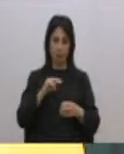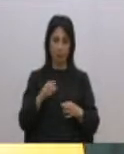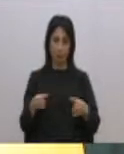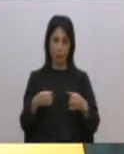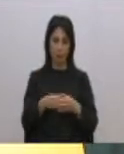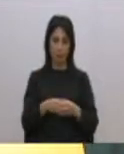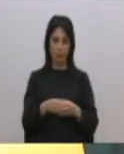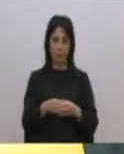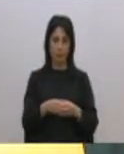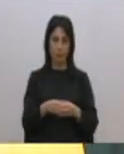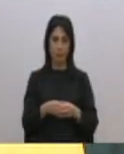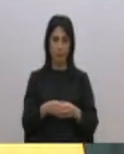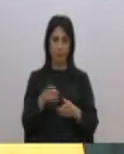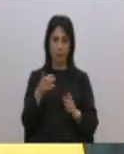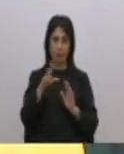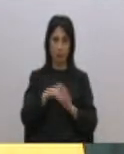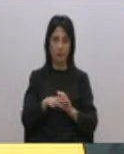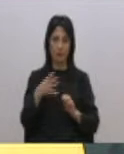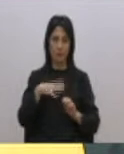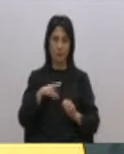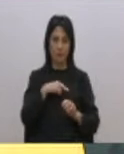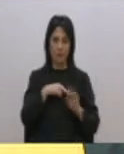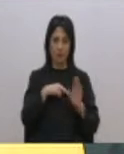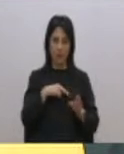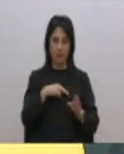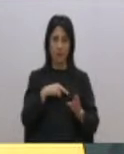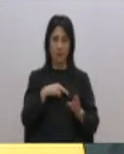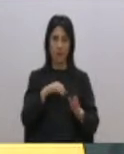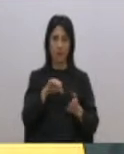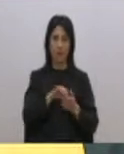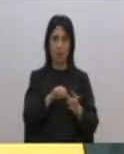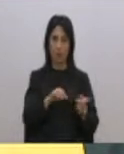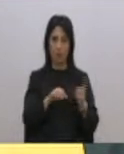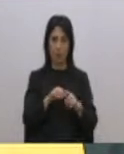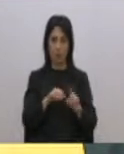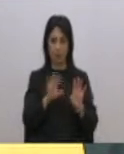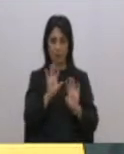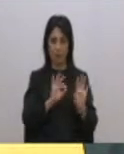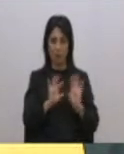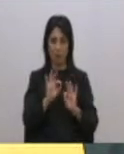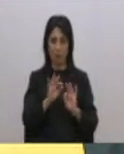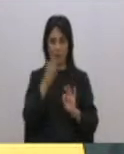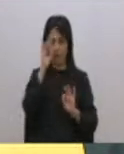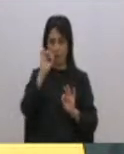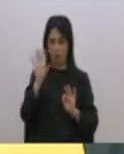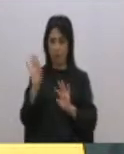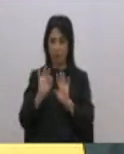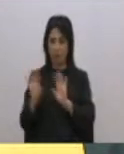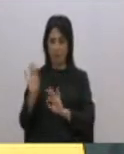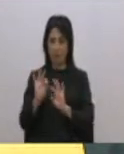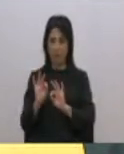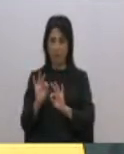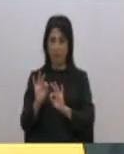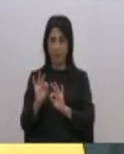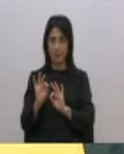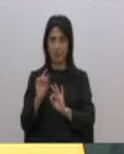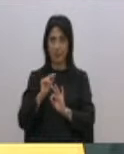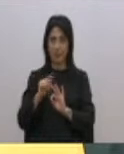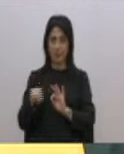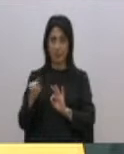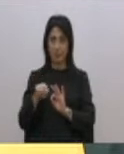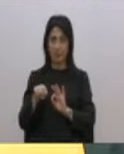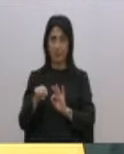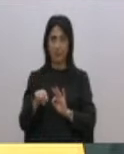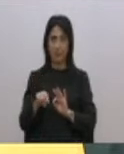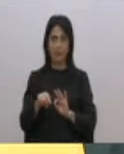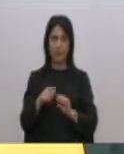ჯგუფი, მათ შორის საქართველოს პარლამენტის წარმომადგენლებით დაკომპლექტებული, სახალხო დამცველის აპარატის